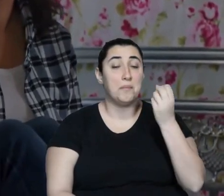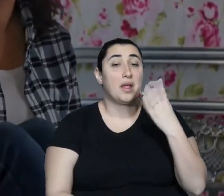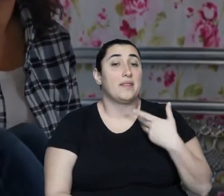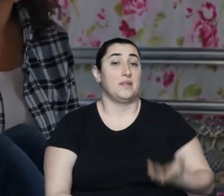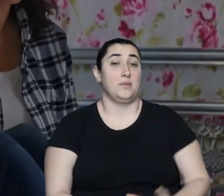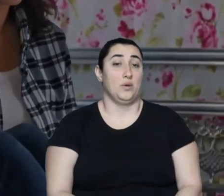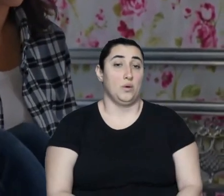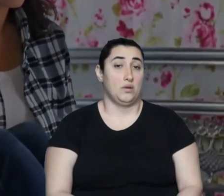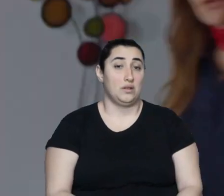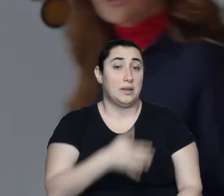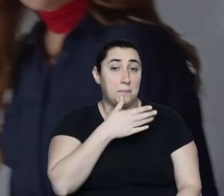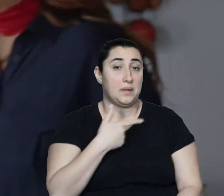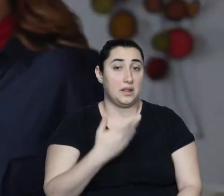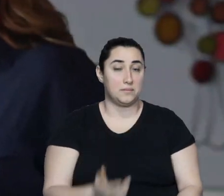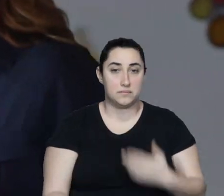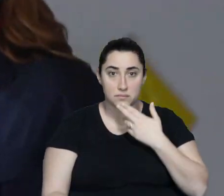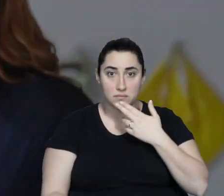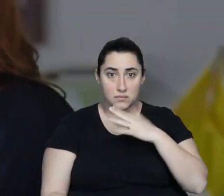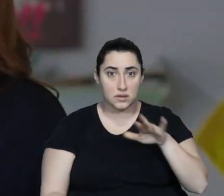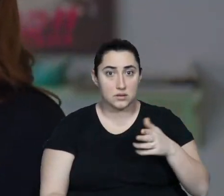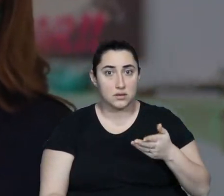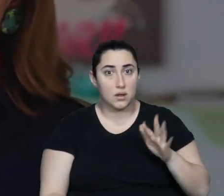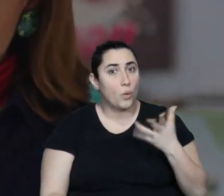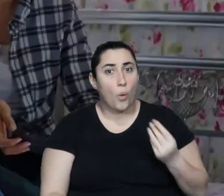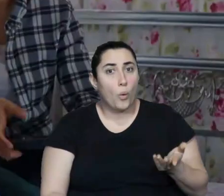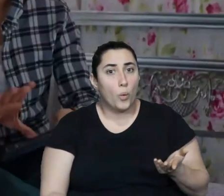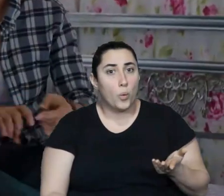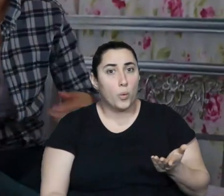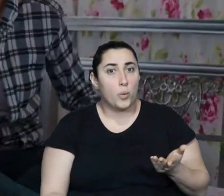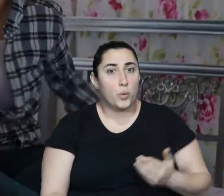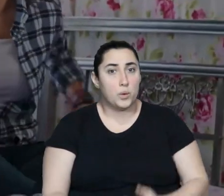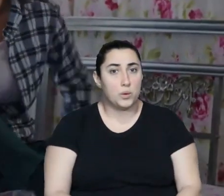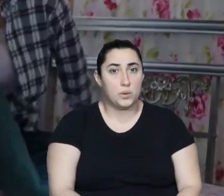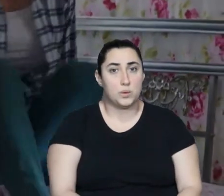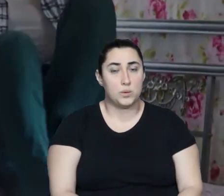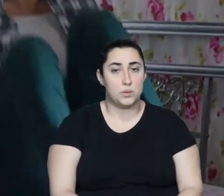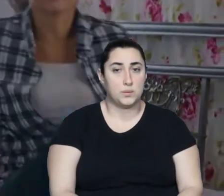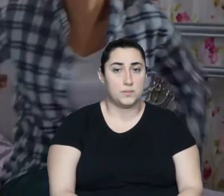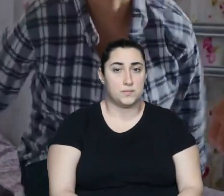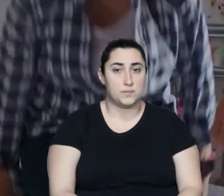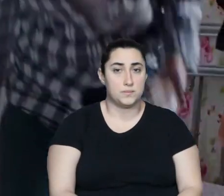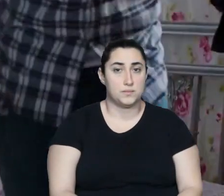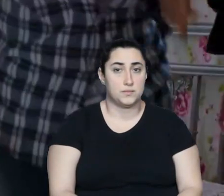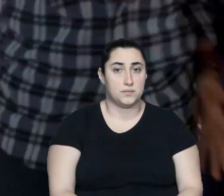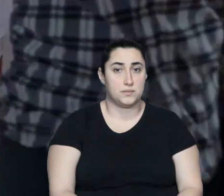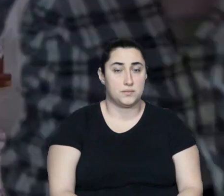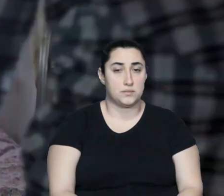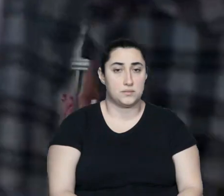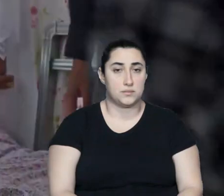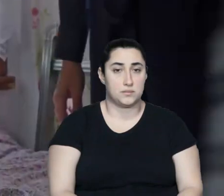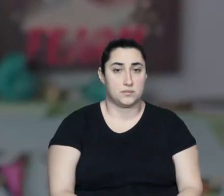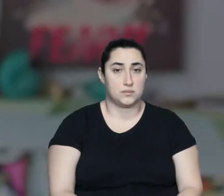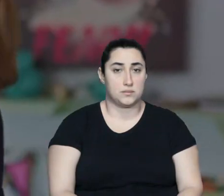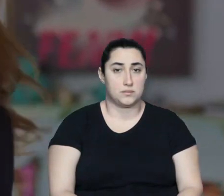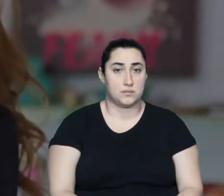böyle şeylere. Kızlar, neler oluyor? Tuğba hırsla kalktı yataktan, gözlerini